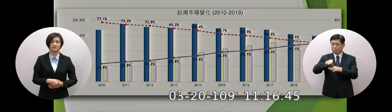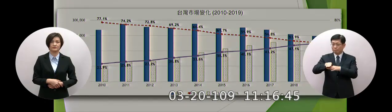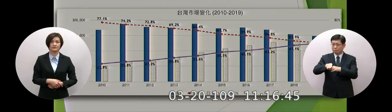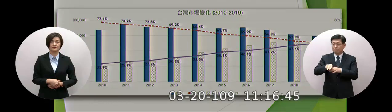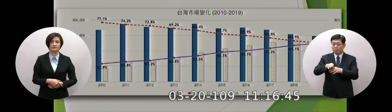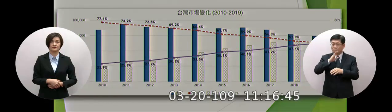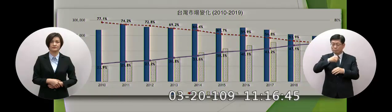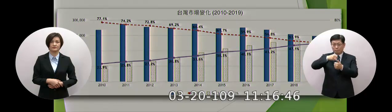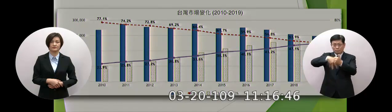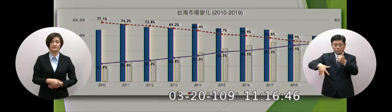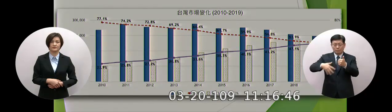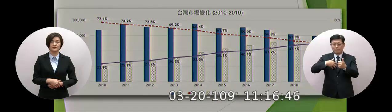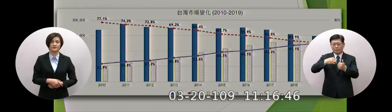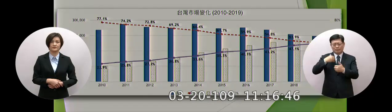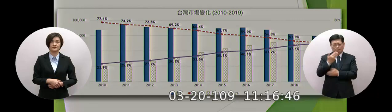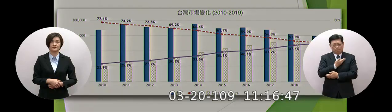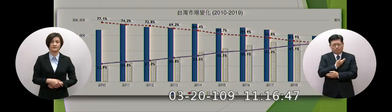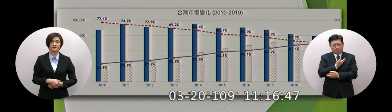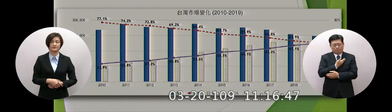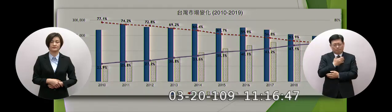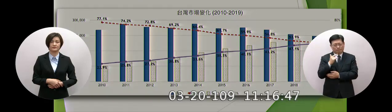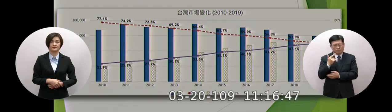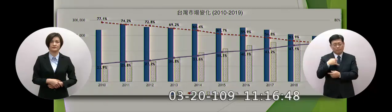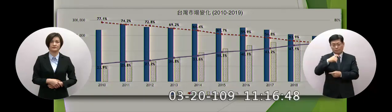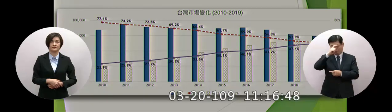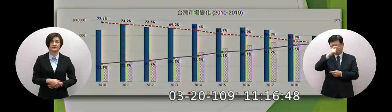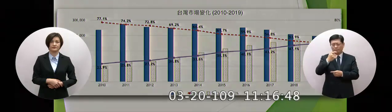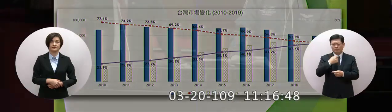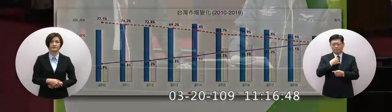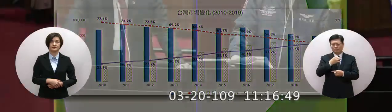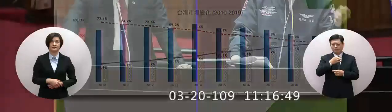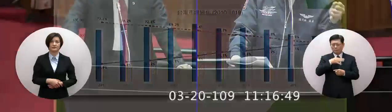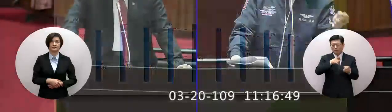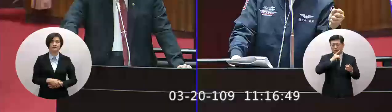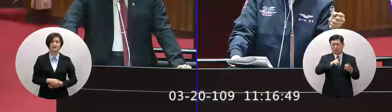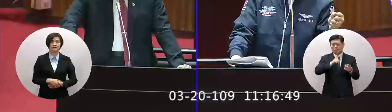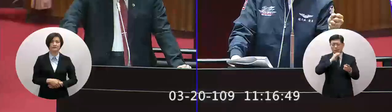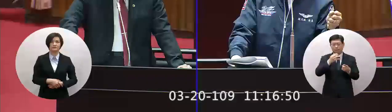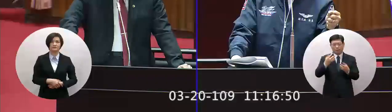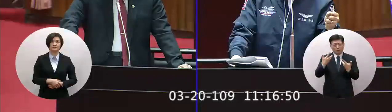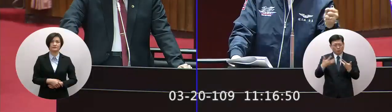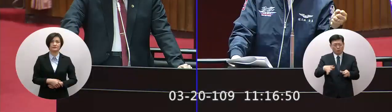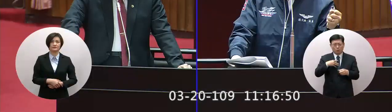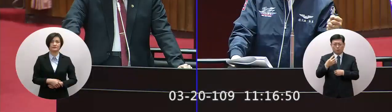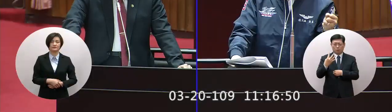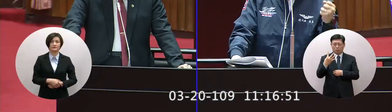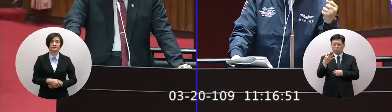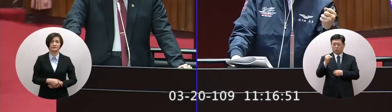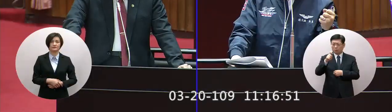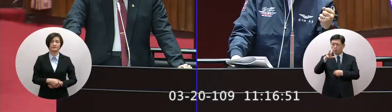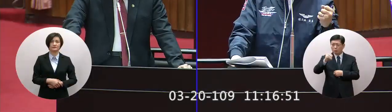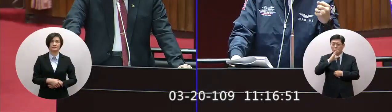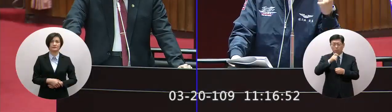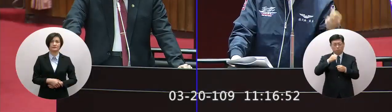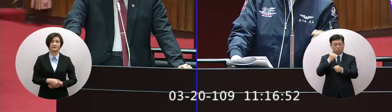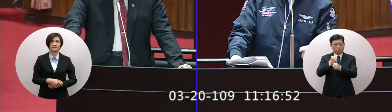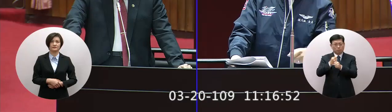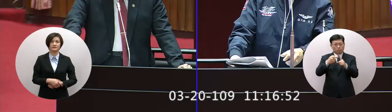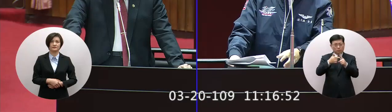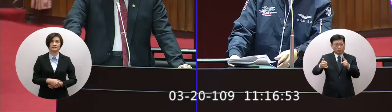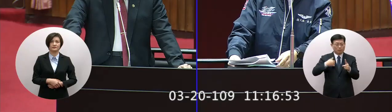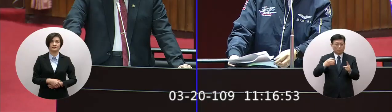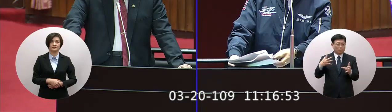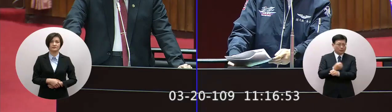个体系，大家是苦撑待变啊，希望说能够不要让这数十万的这样的一个相关产业的工作人员失